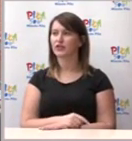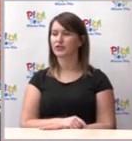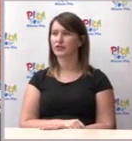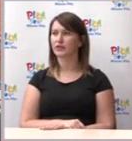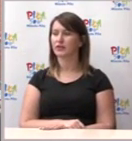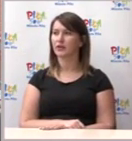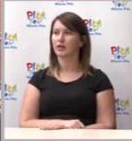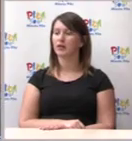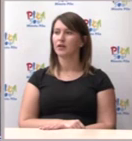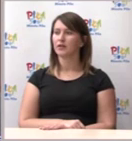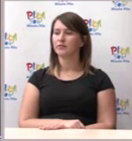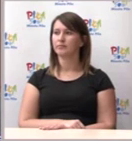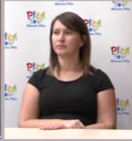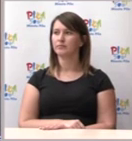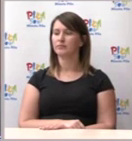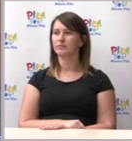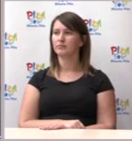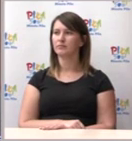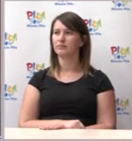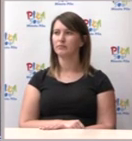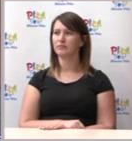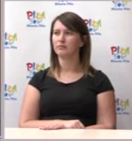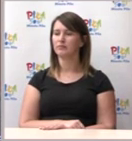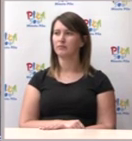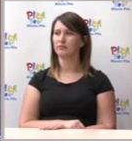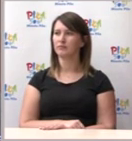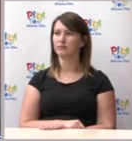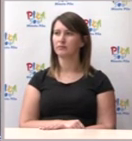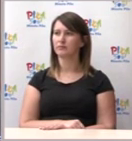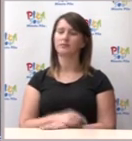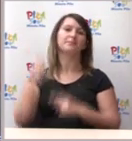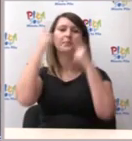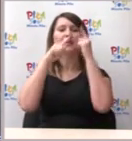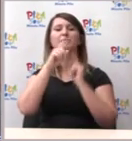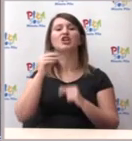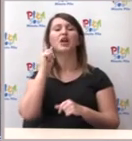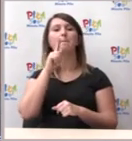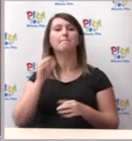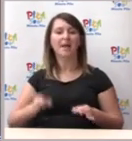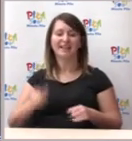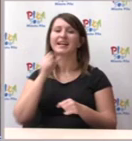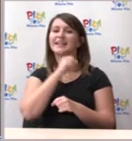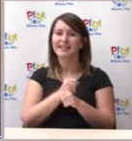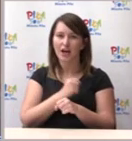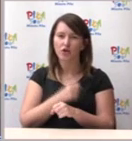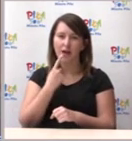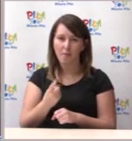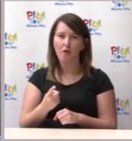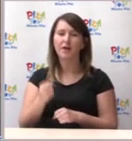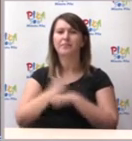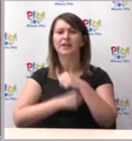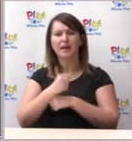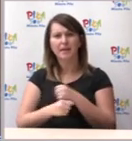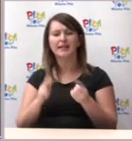Pan Prezydent. Otóż myślę, że Pan Starosta pewnie to potwierdzi. Prace nad budową sali,